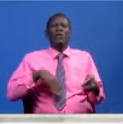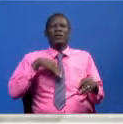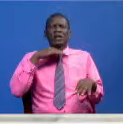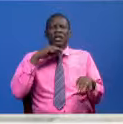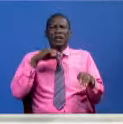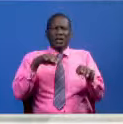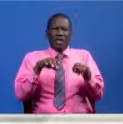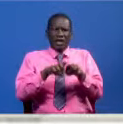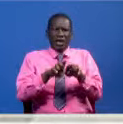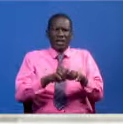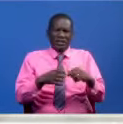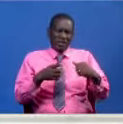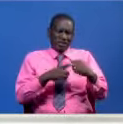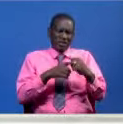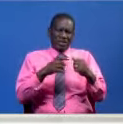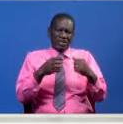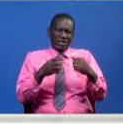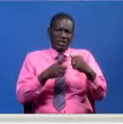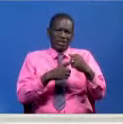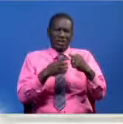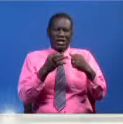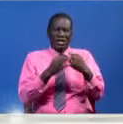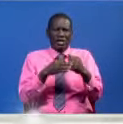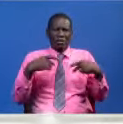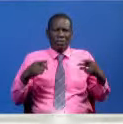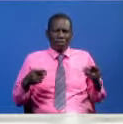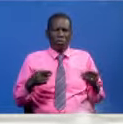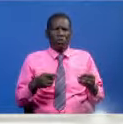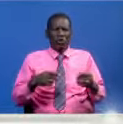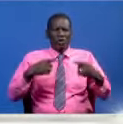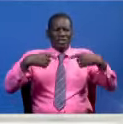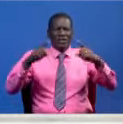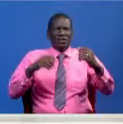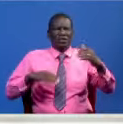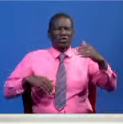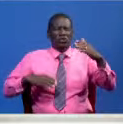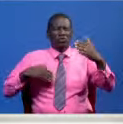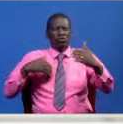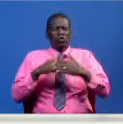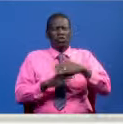watu 668 wakifaulu kufika kilele